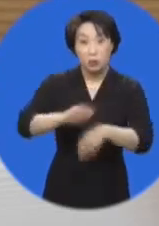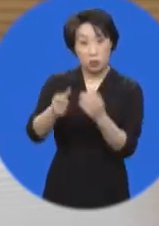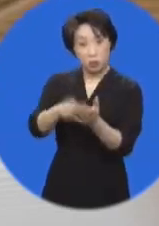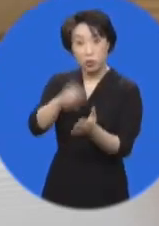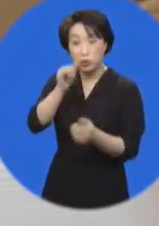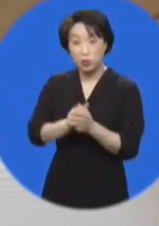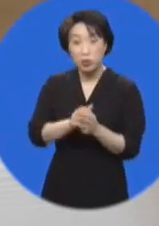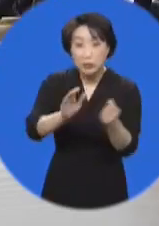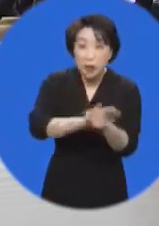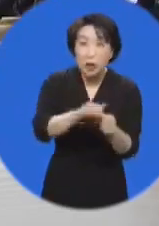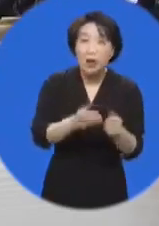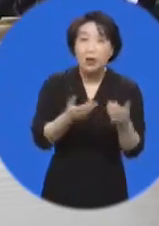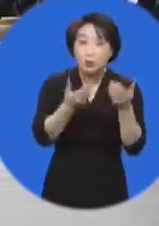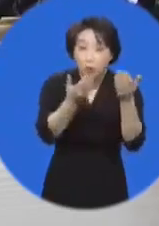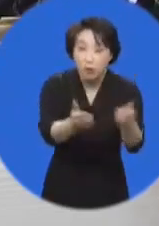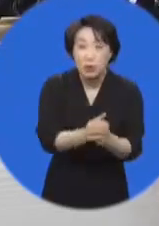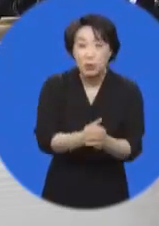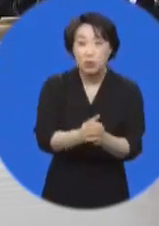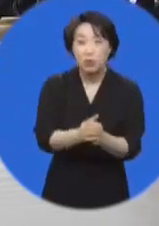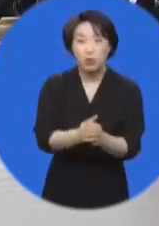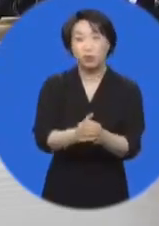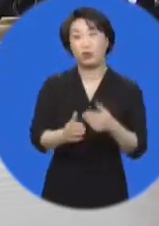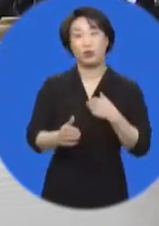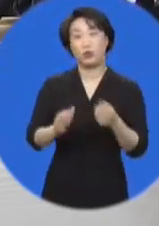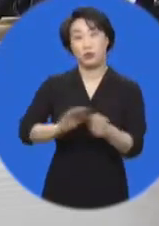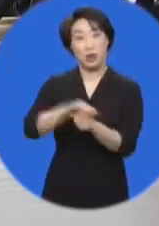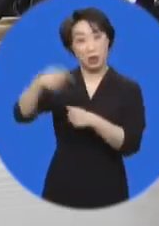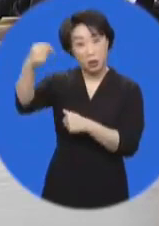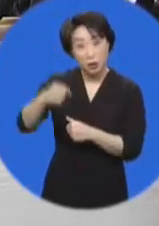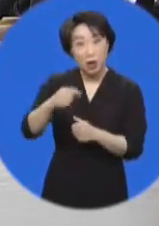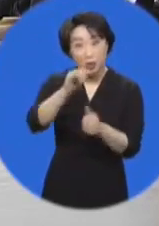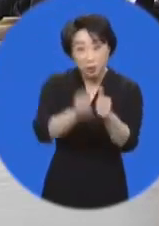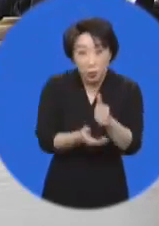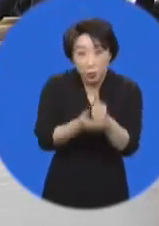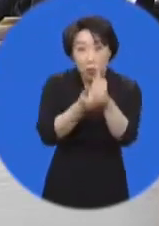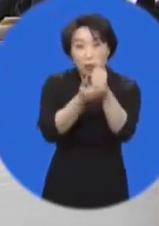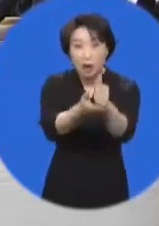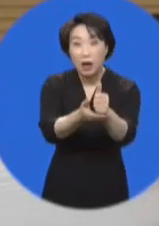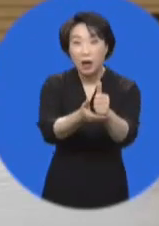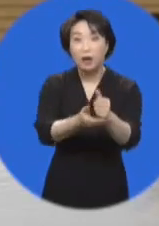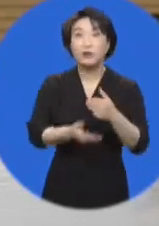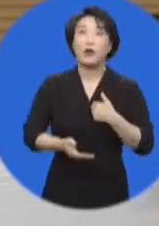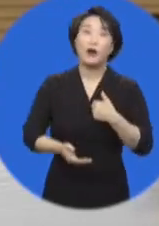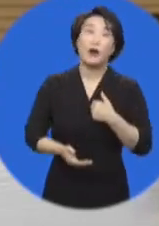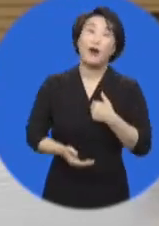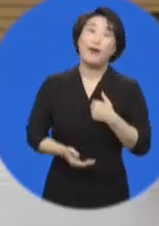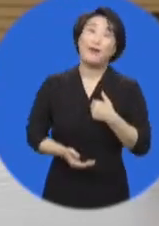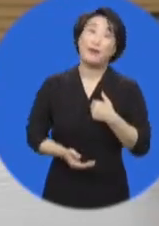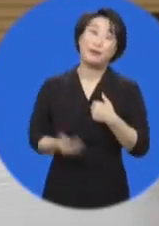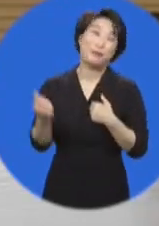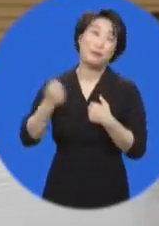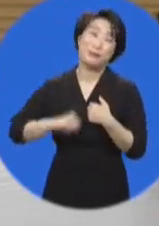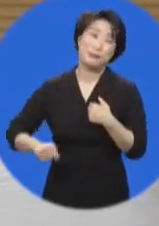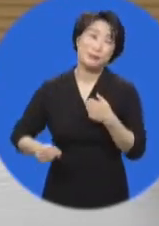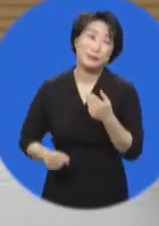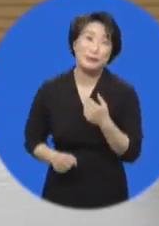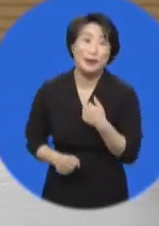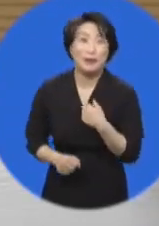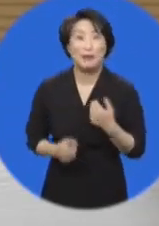사랑하라고 했거든요. 근데 사랑하라 섬겨라 했는데